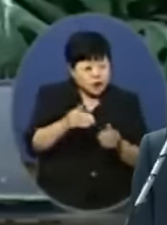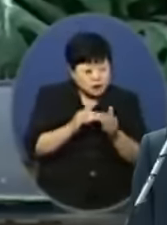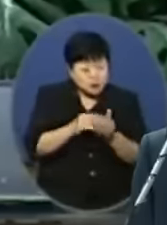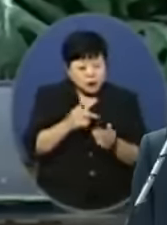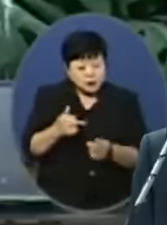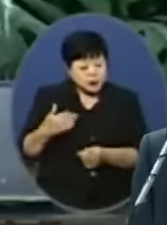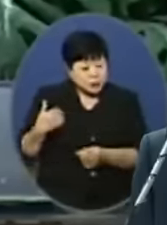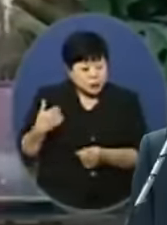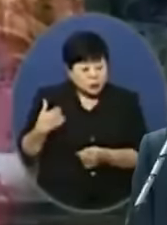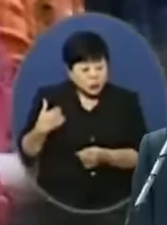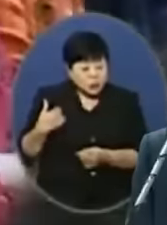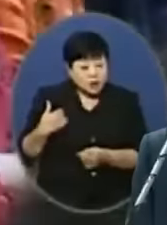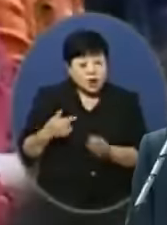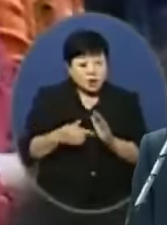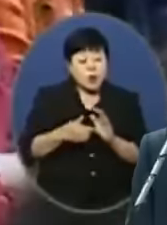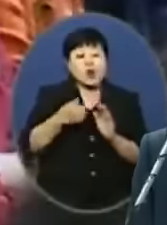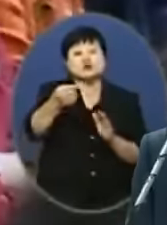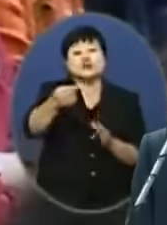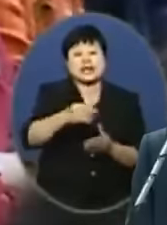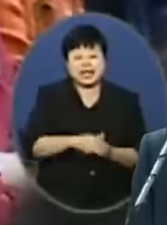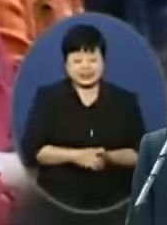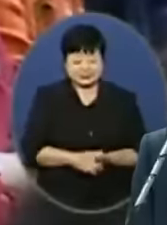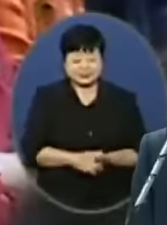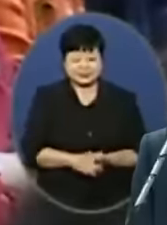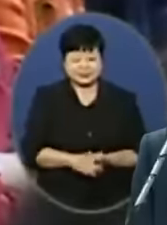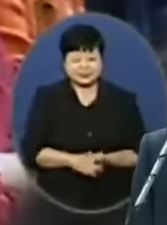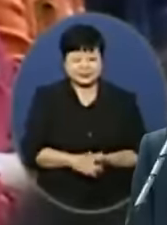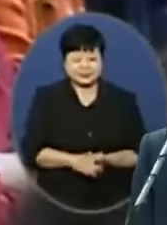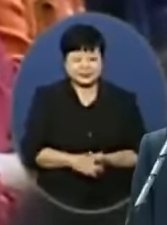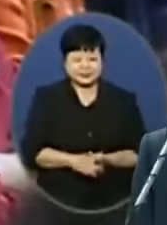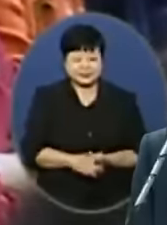크고 알지 못하는 것을 보여주리라고 말씀하신 것입니다.